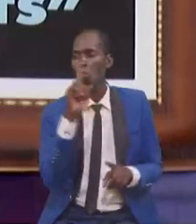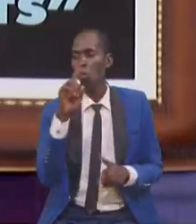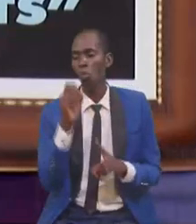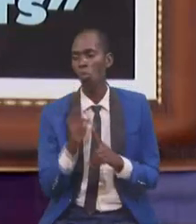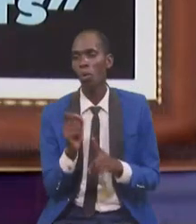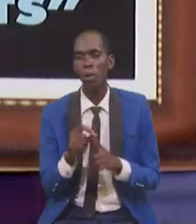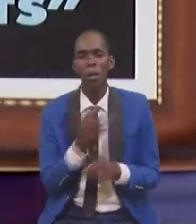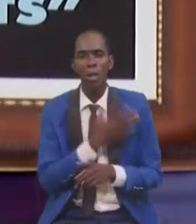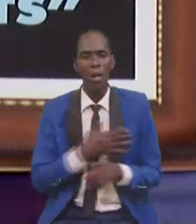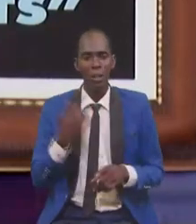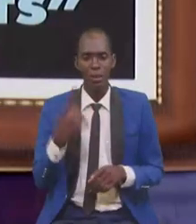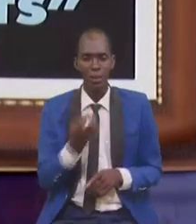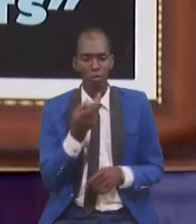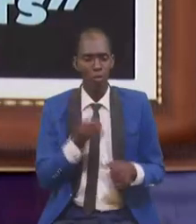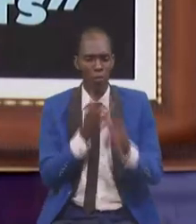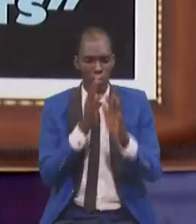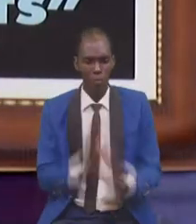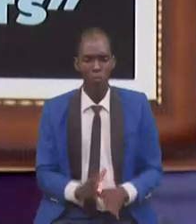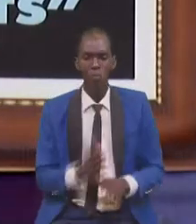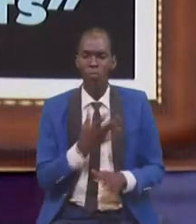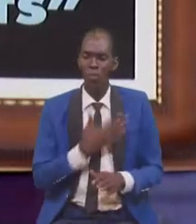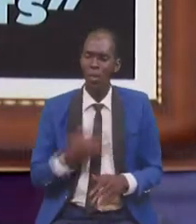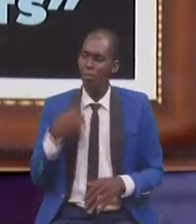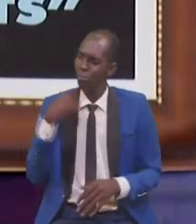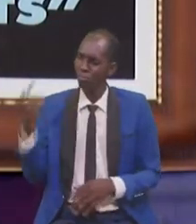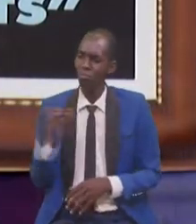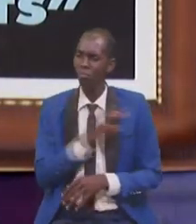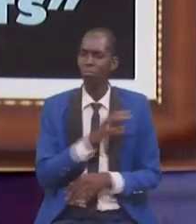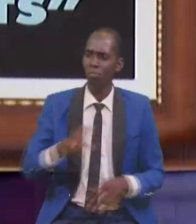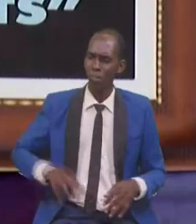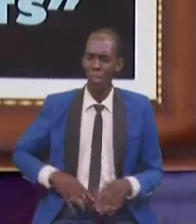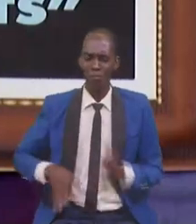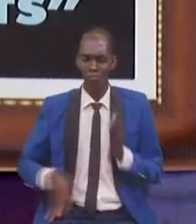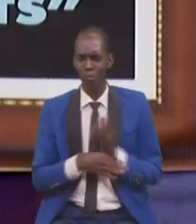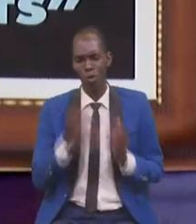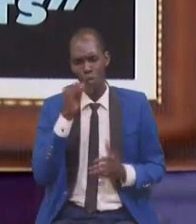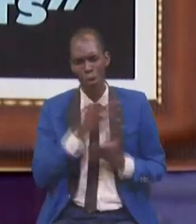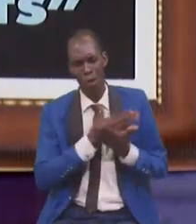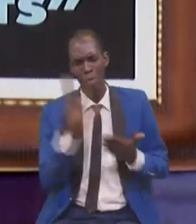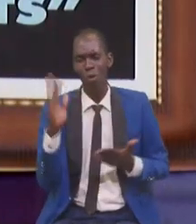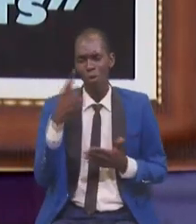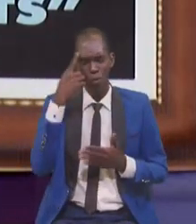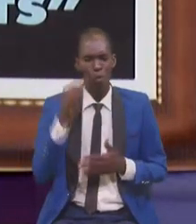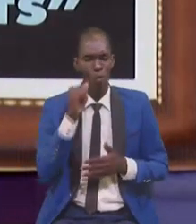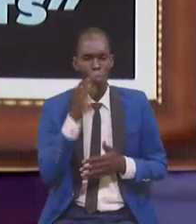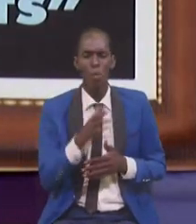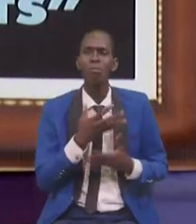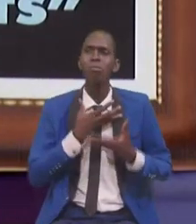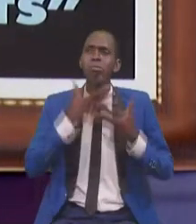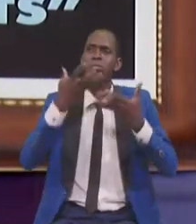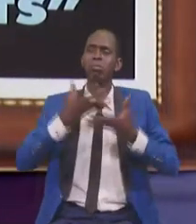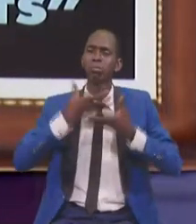lui répondit pas un mot. Et ses disciples s'approchèrent et lui dit avec instance, «